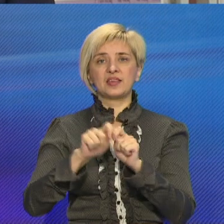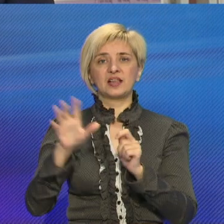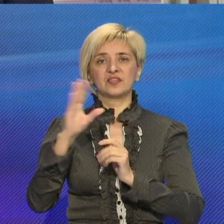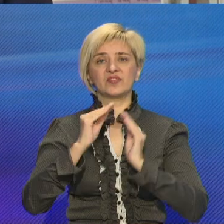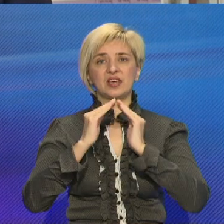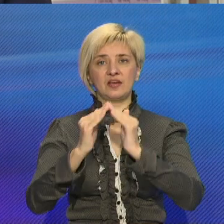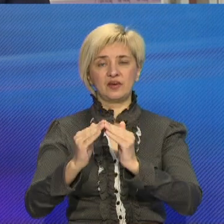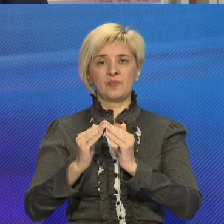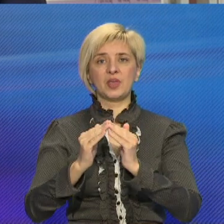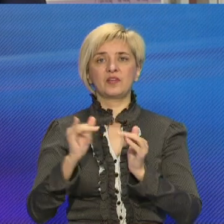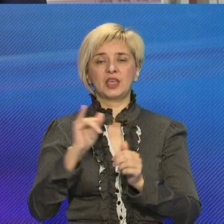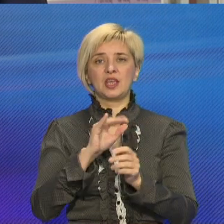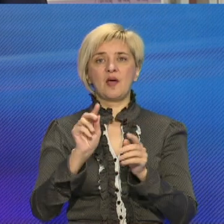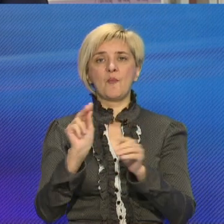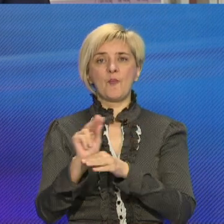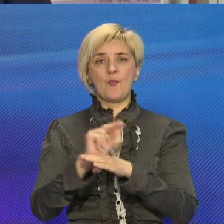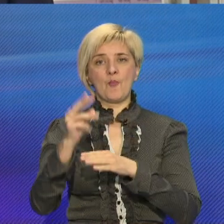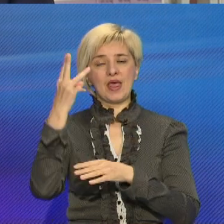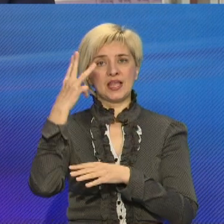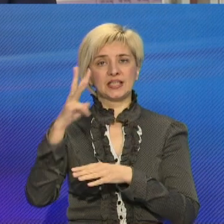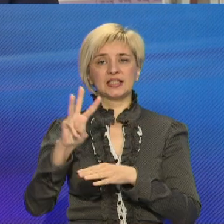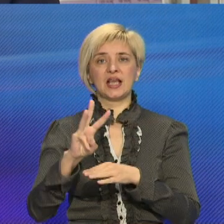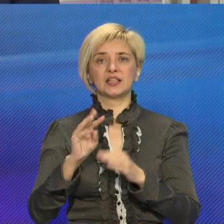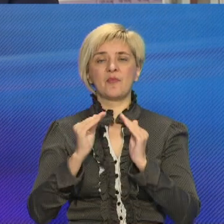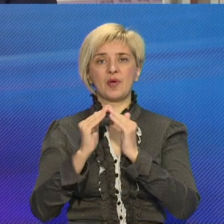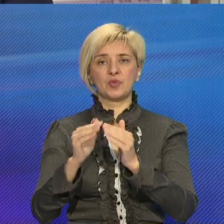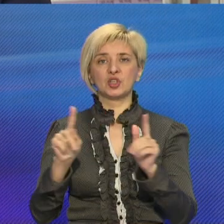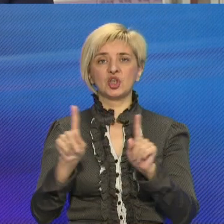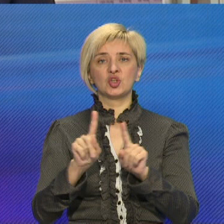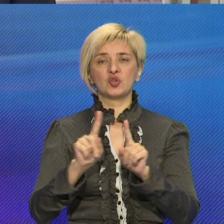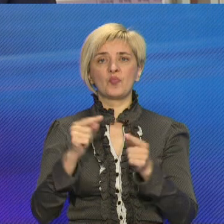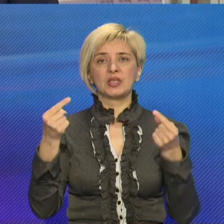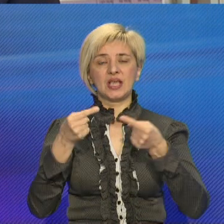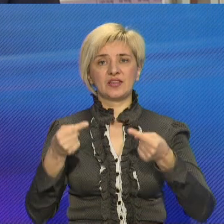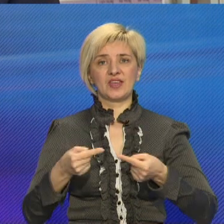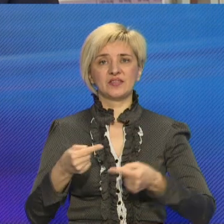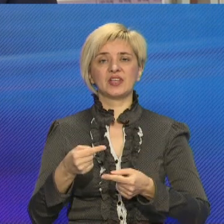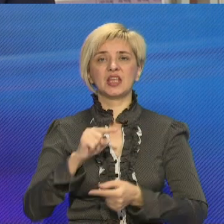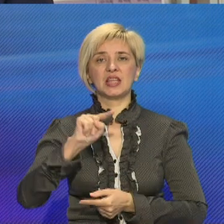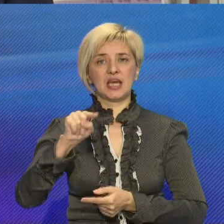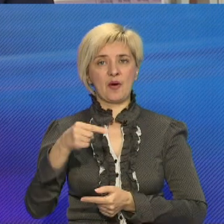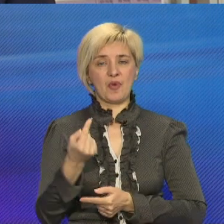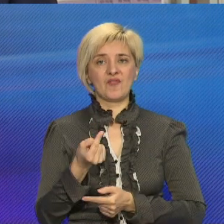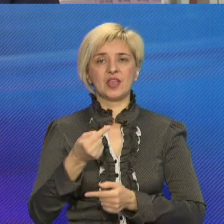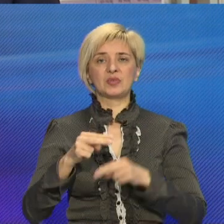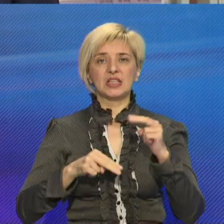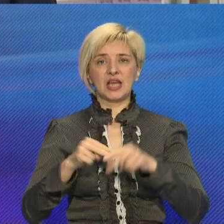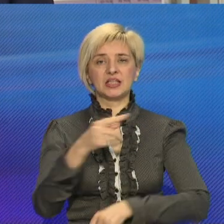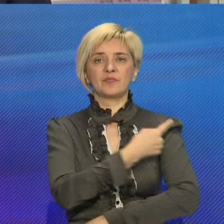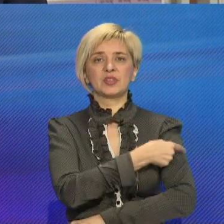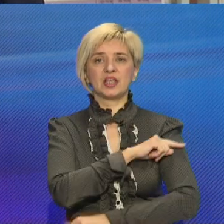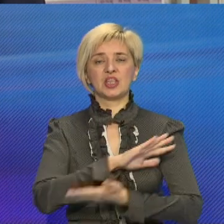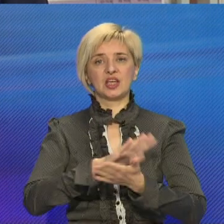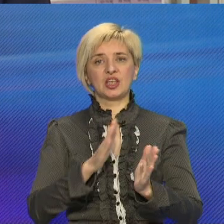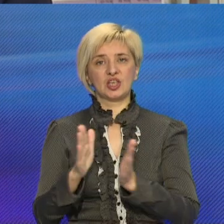данных помещений для того, чтобы обеспечить соответствие современным требованиям санитарно-гигиеническим, современным строительным требованиям, а главное,